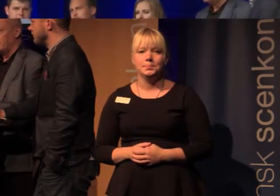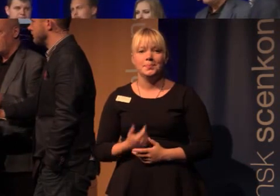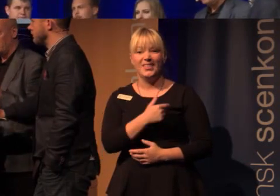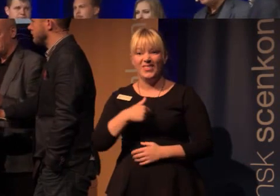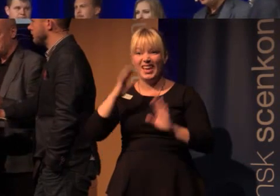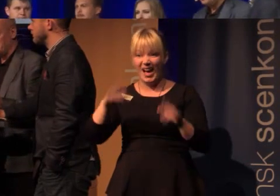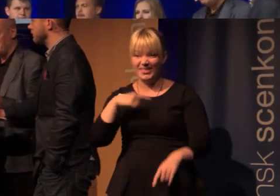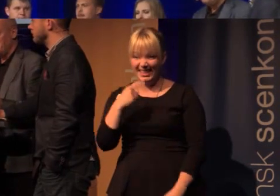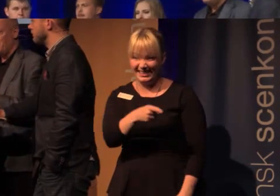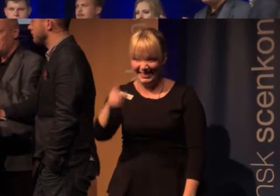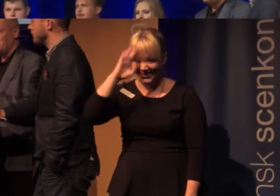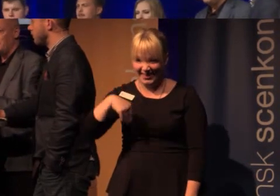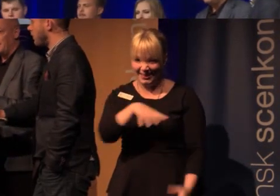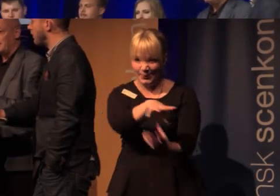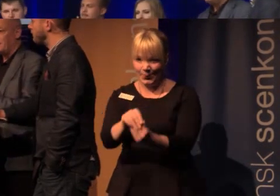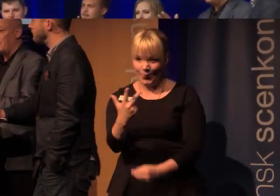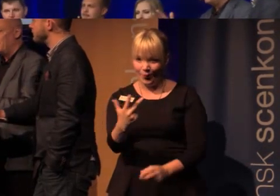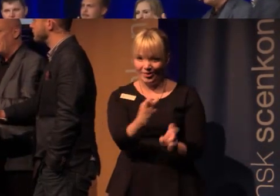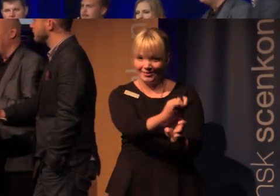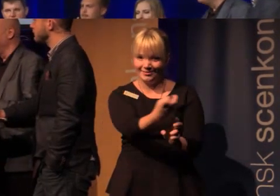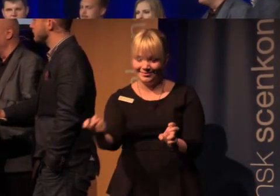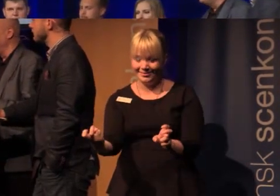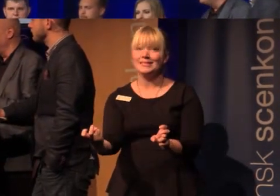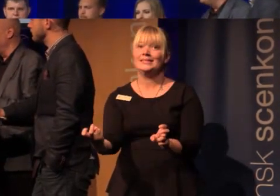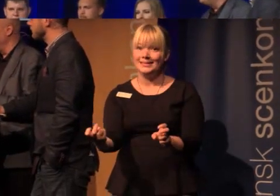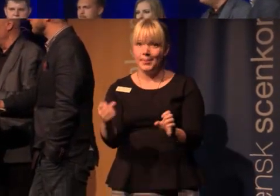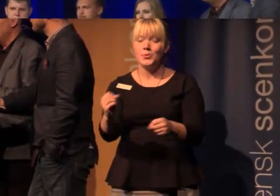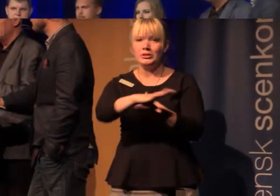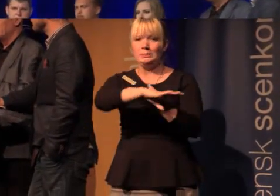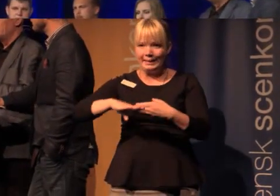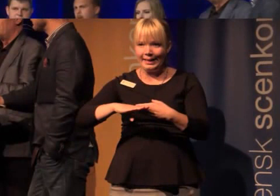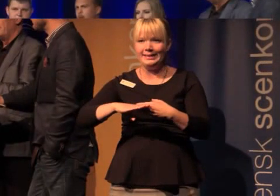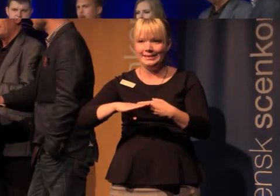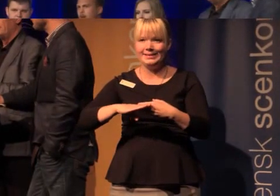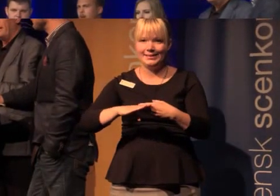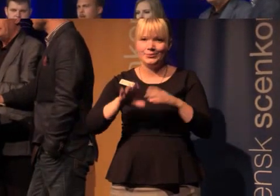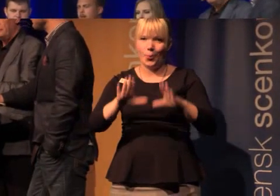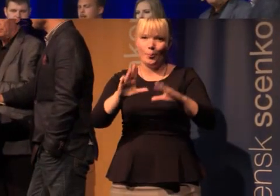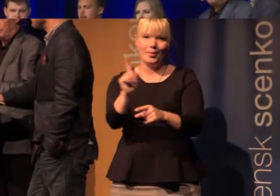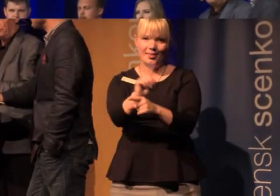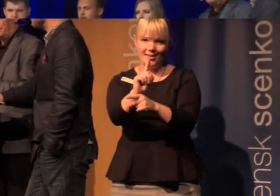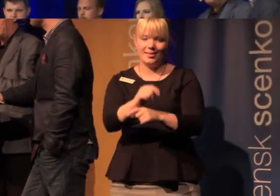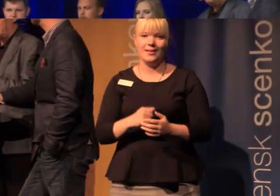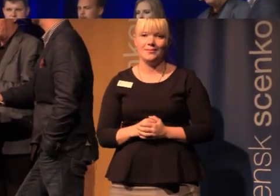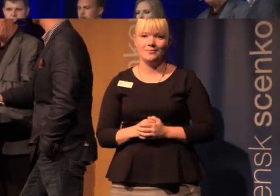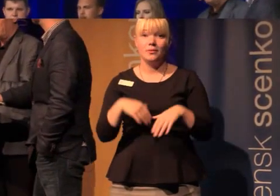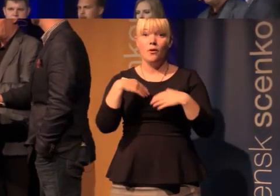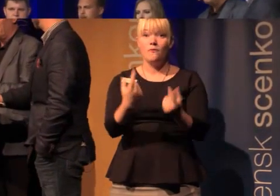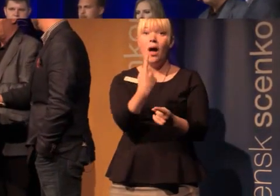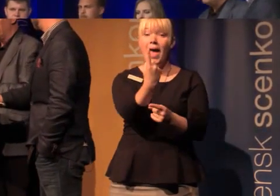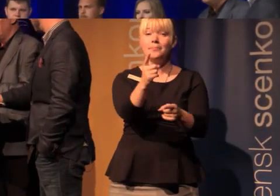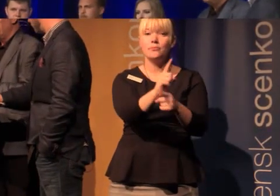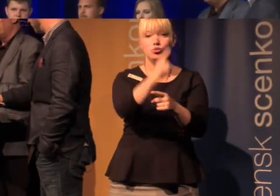så många som 8 stycken, och det betyder att det får vara begränsningar i tid, så att de kommer att få 1 minut på sig att besvara